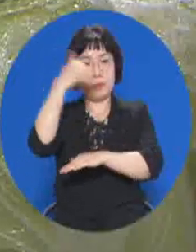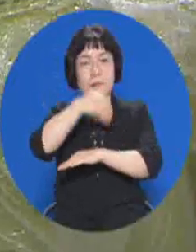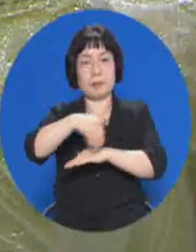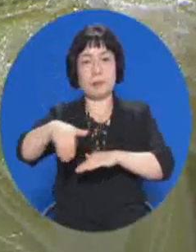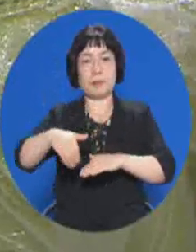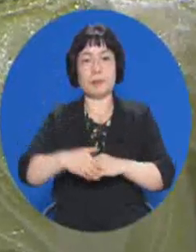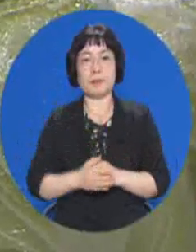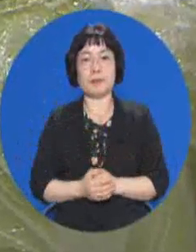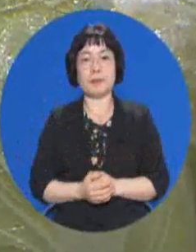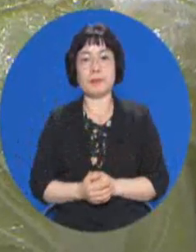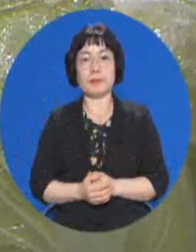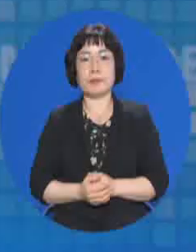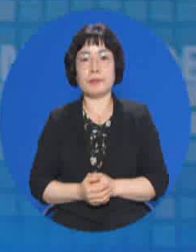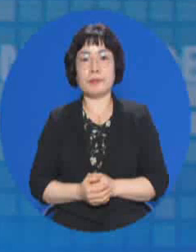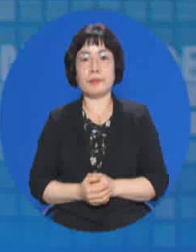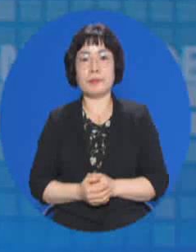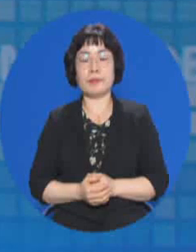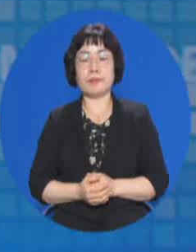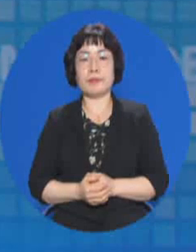계획입니다.